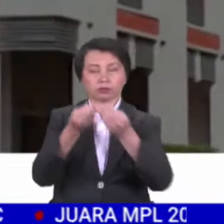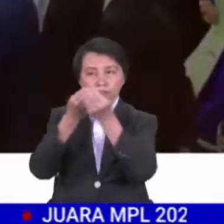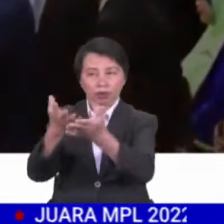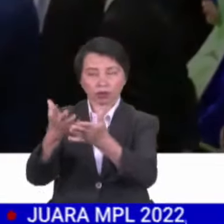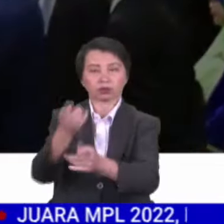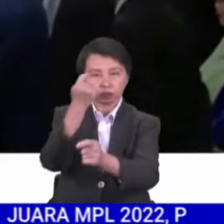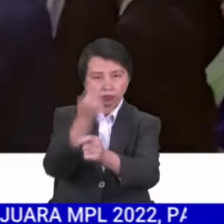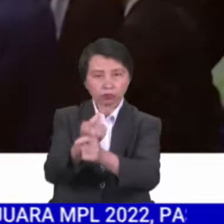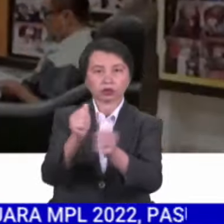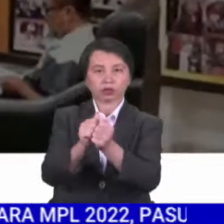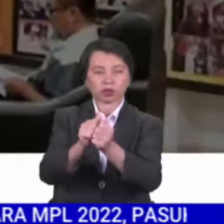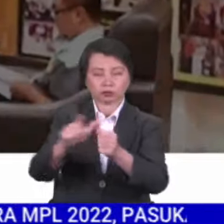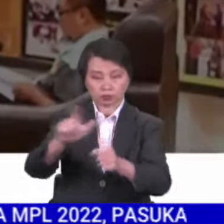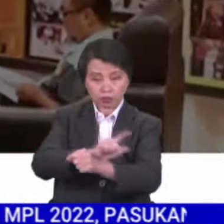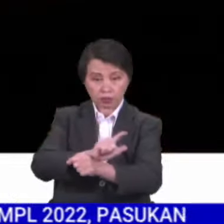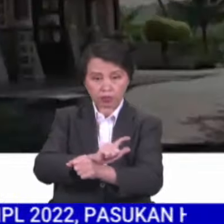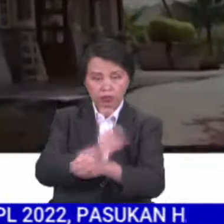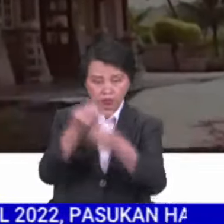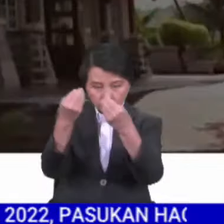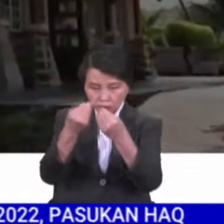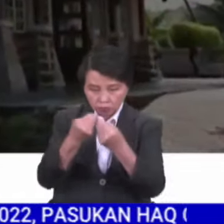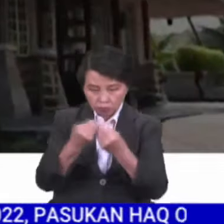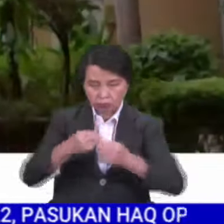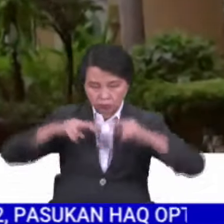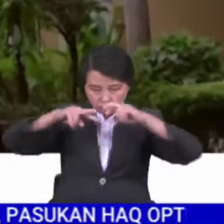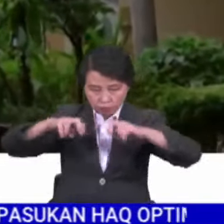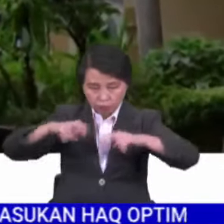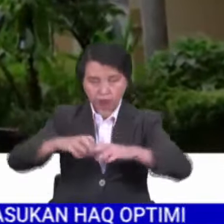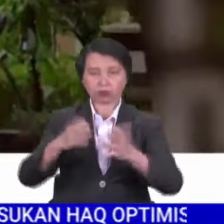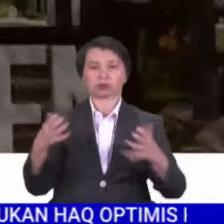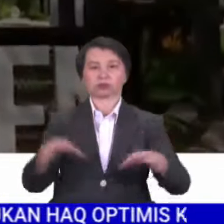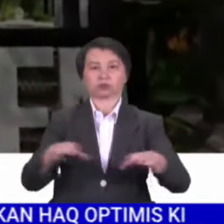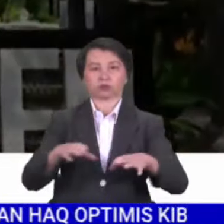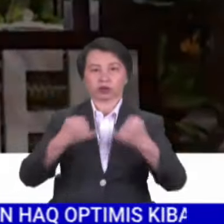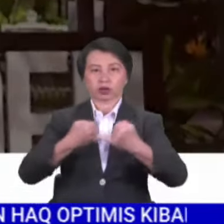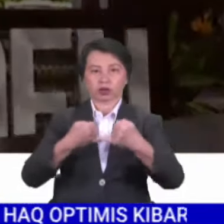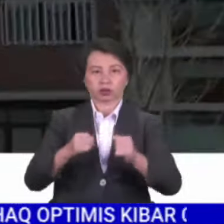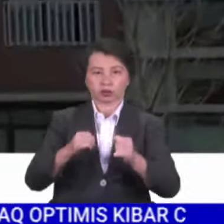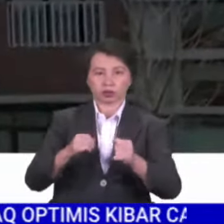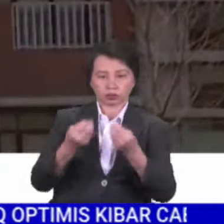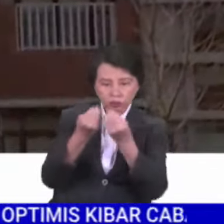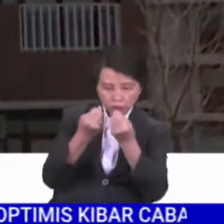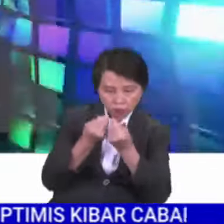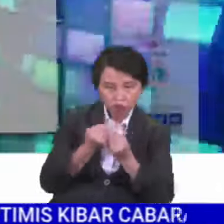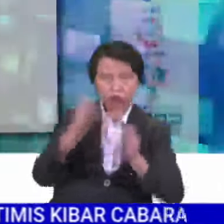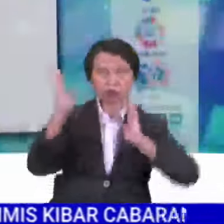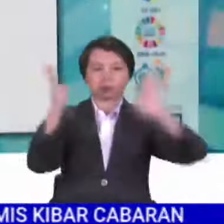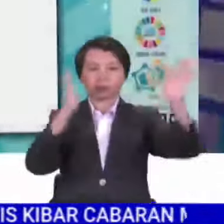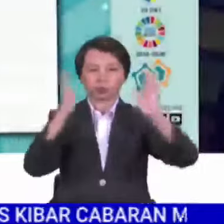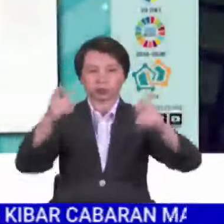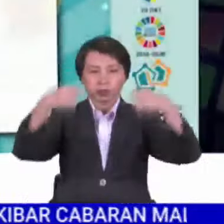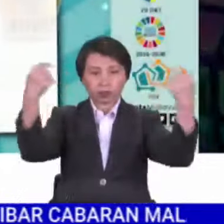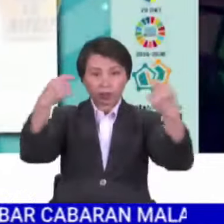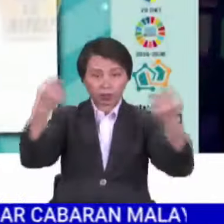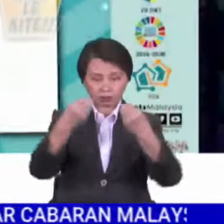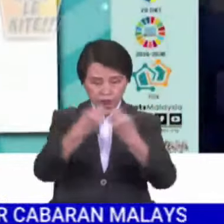maklumat yang tepat dalam melengkapkan banci dan penyiasatan yang dijalankan Jabatan Perangkaan Malaysia. Karnival